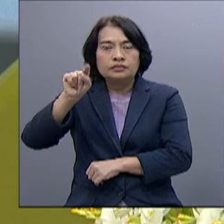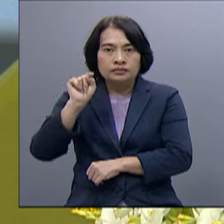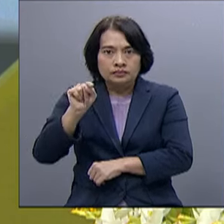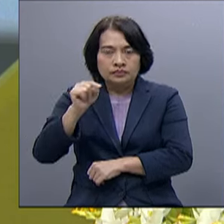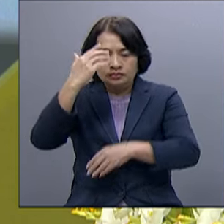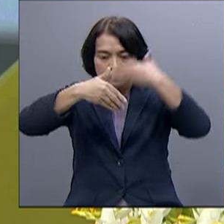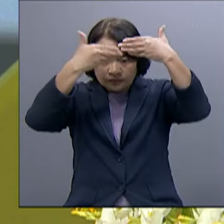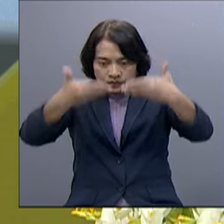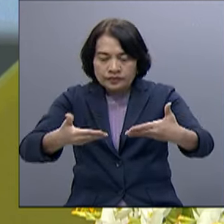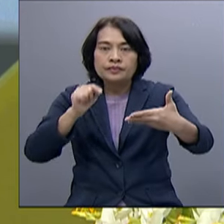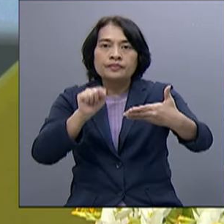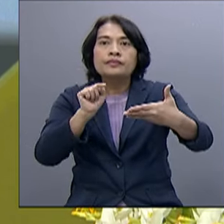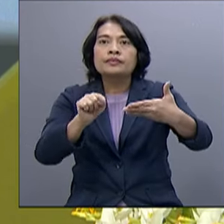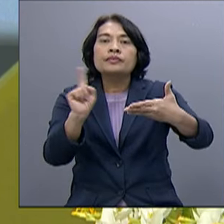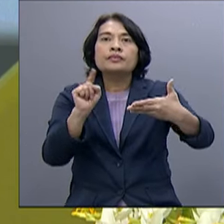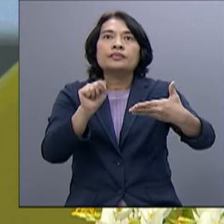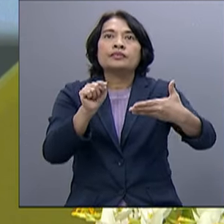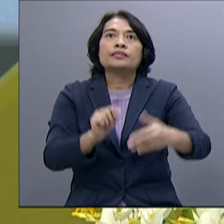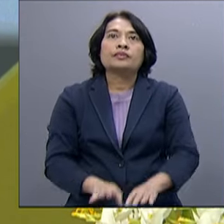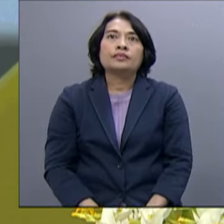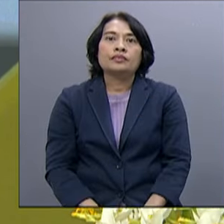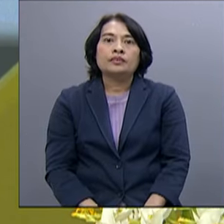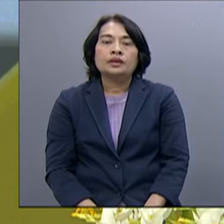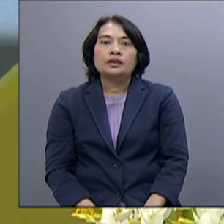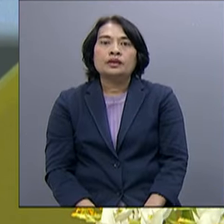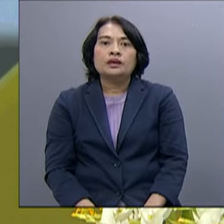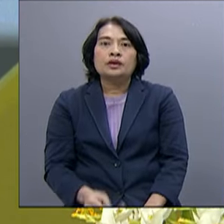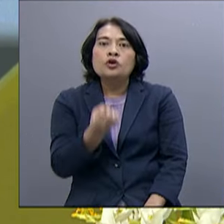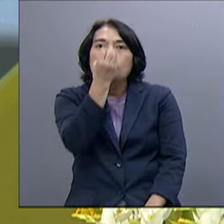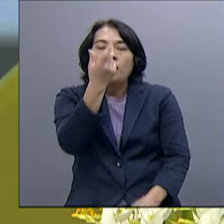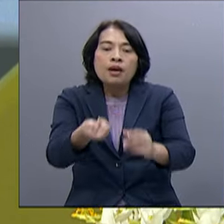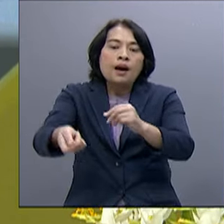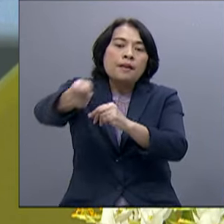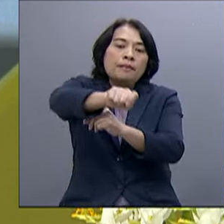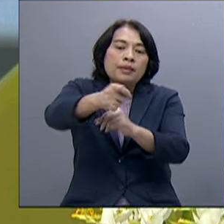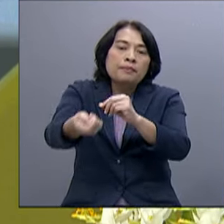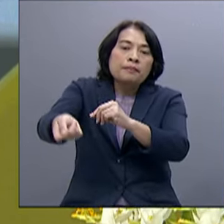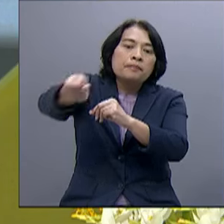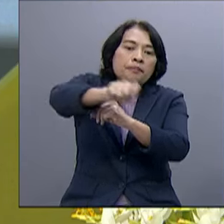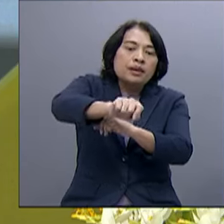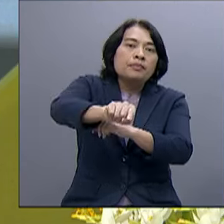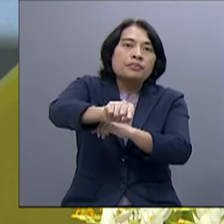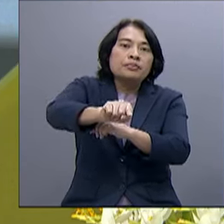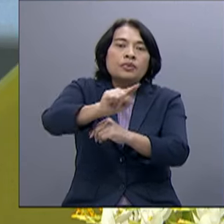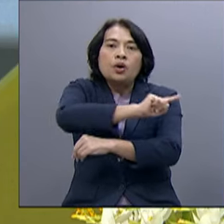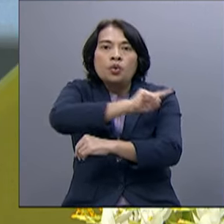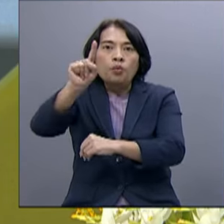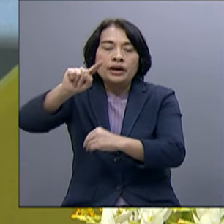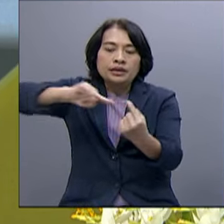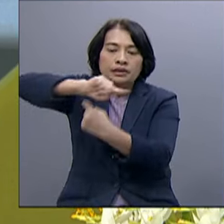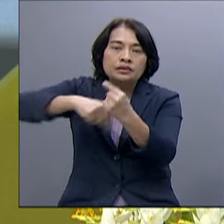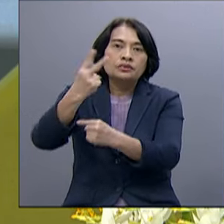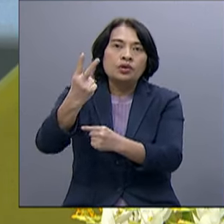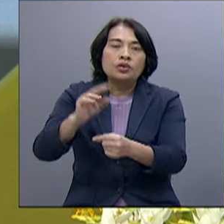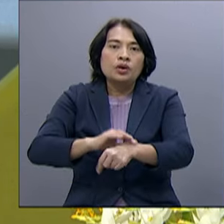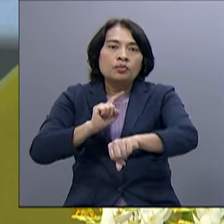จกรรมในการที่เราจะไปตักบาตรด้วยดอกข้าวพรรษาใน2ห่วงเวลาด้วยกันแต่ละวัน2รอบก็คือรอบเช้าเวลา